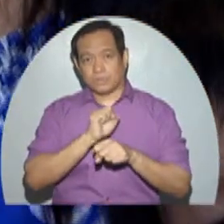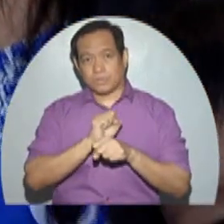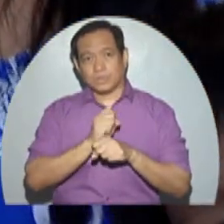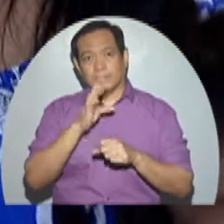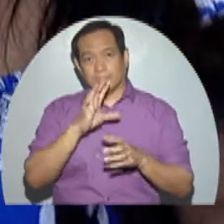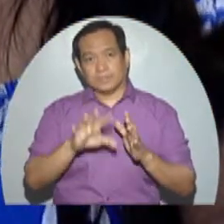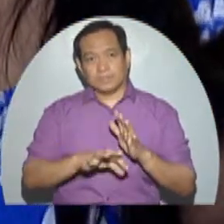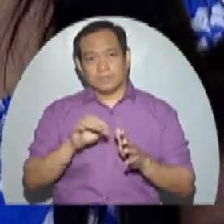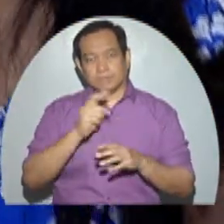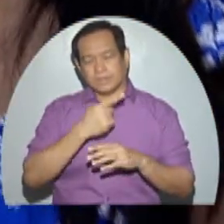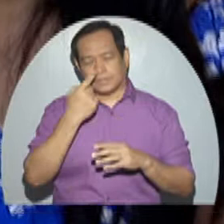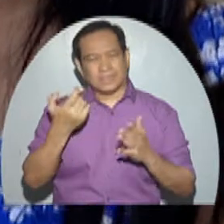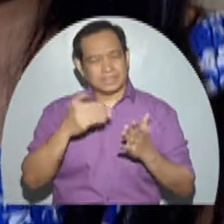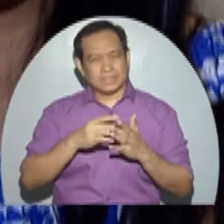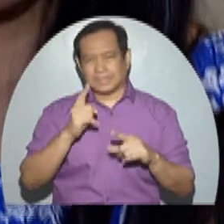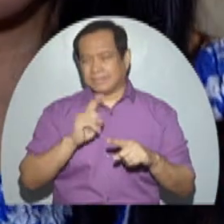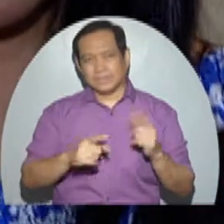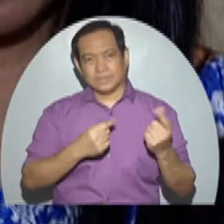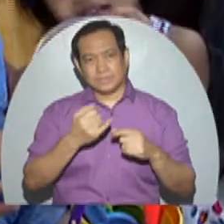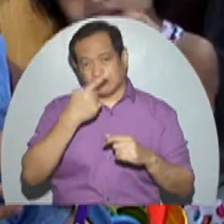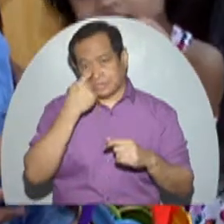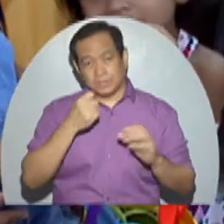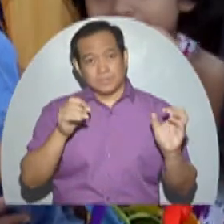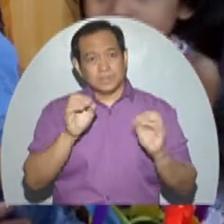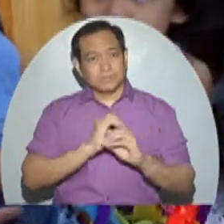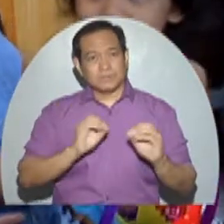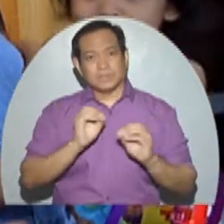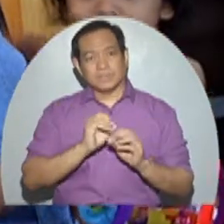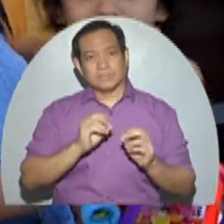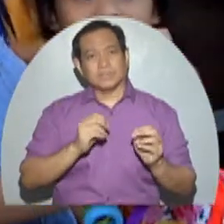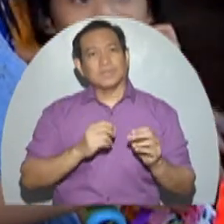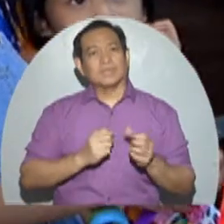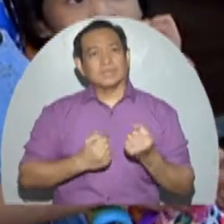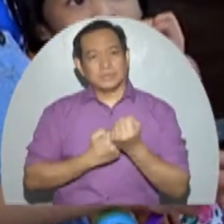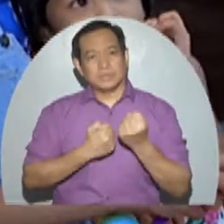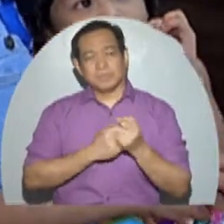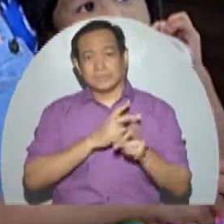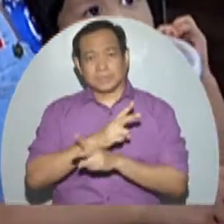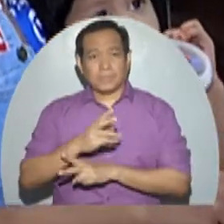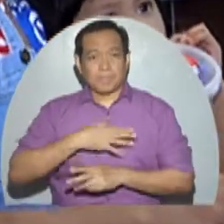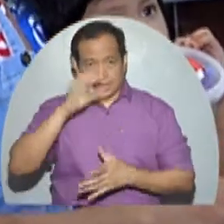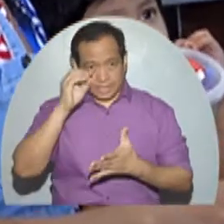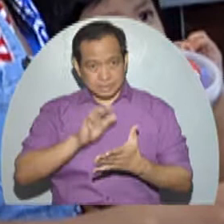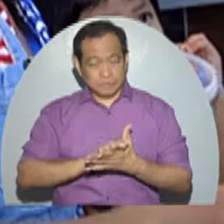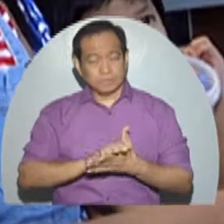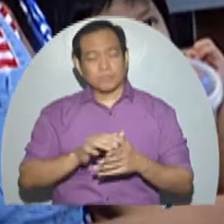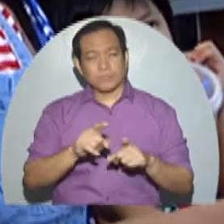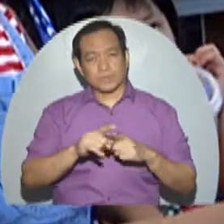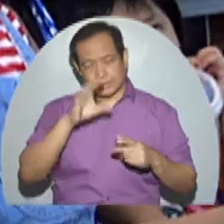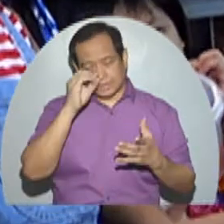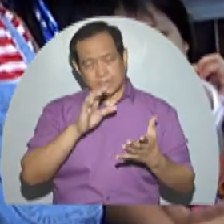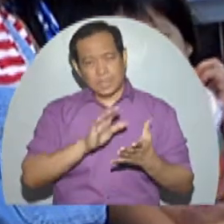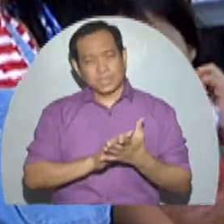hindi ko magawa kasi ako talaga yung nag-aasikaso sa kanya. Dahil sa sitwasyon nila, pinanghihinaan din ang loob si